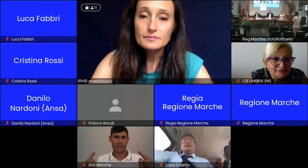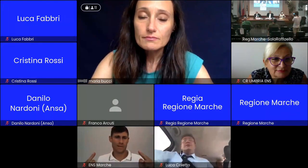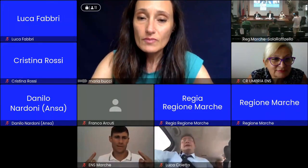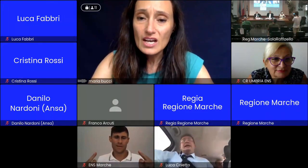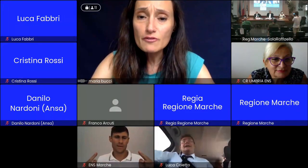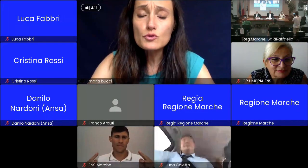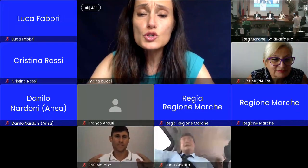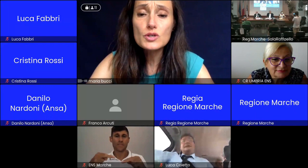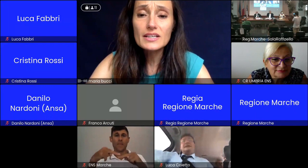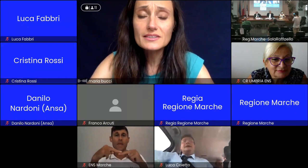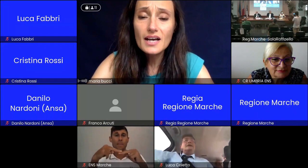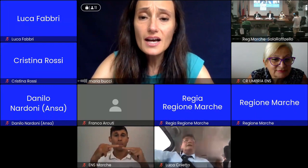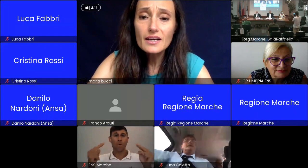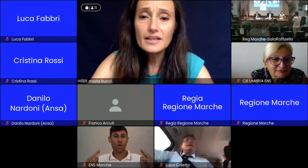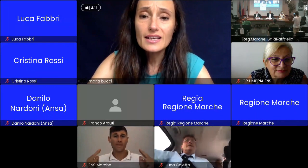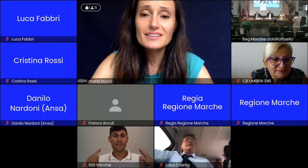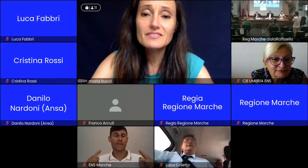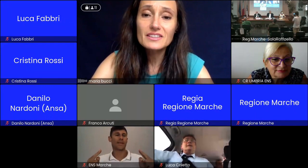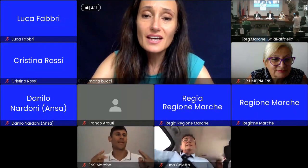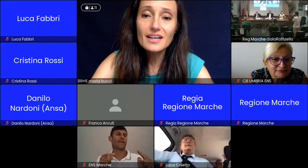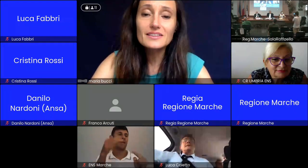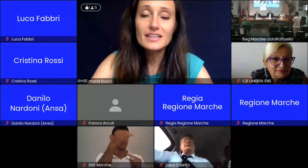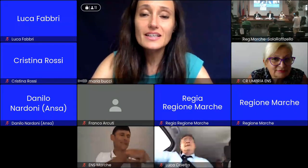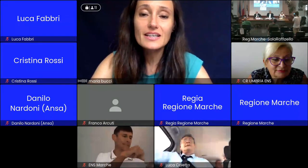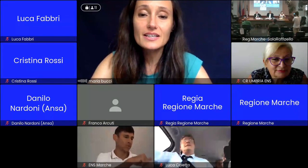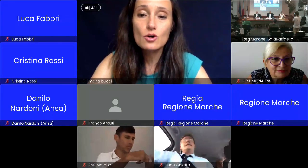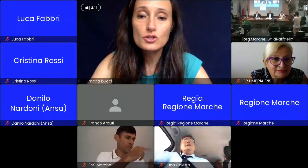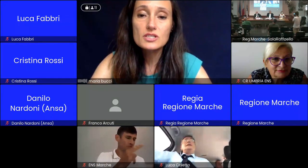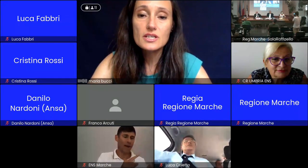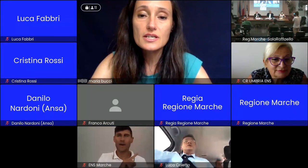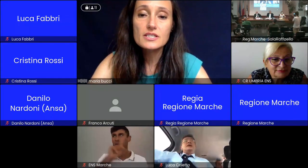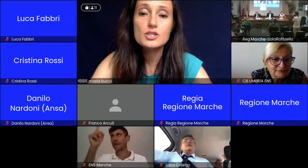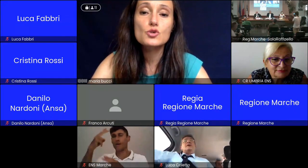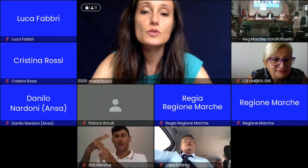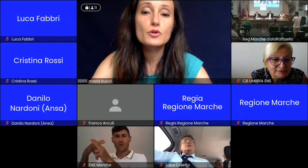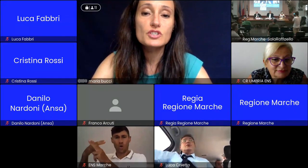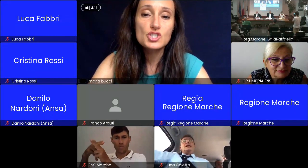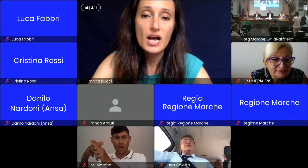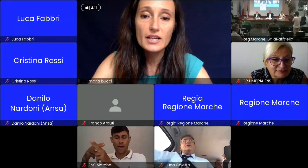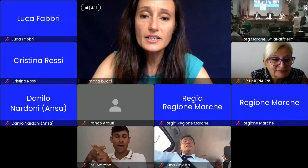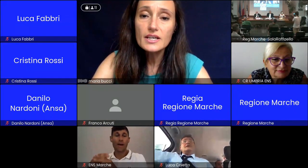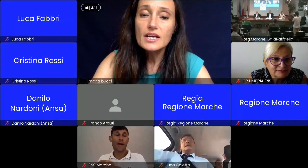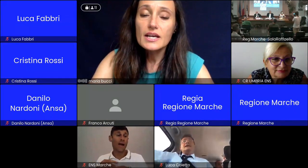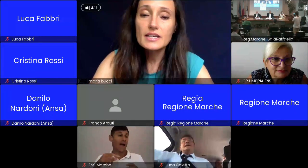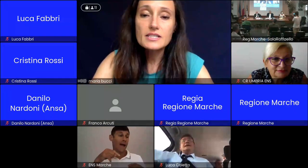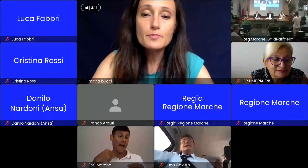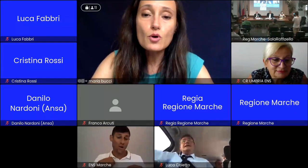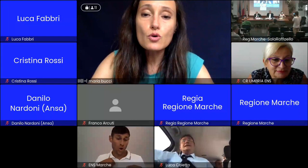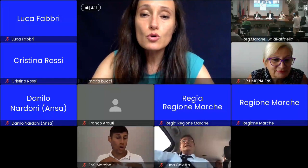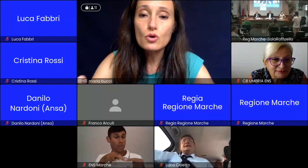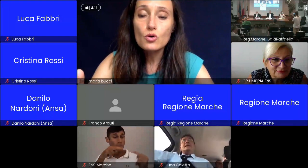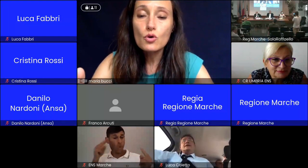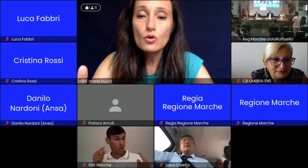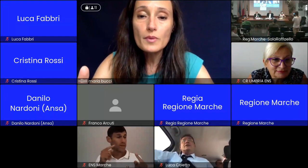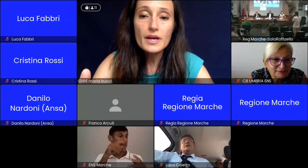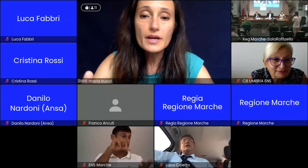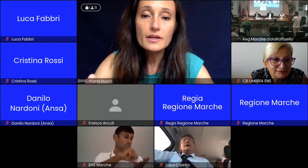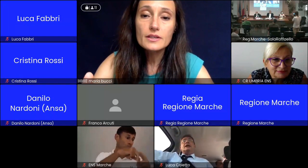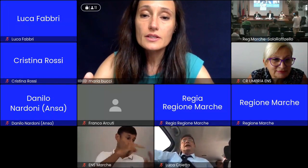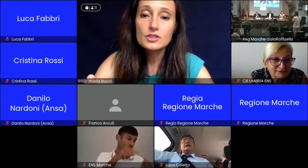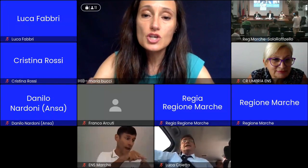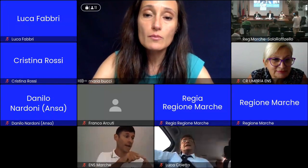garantire la funzionalità e l'attività delle nostre sezioni provinciali, che si pongono